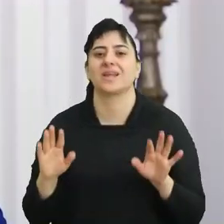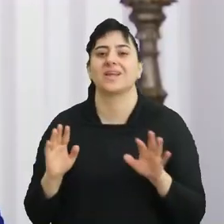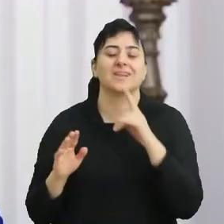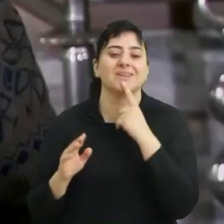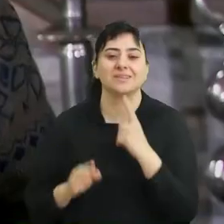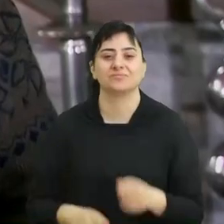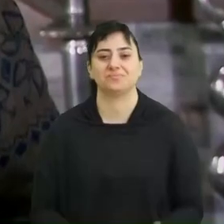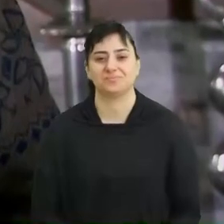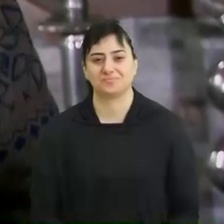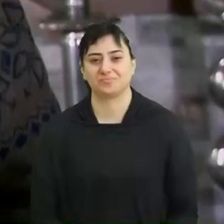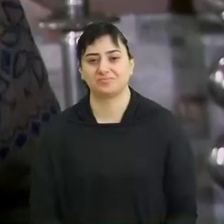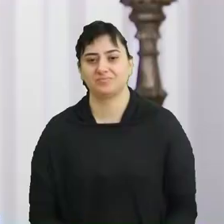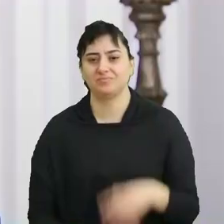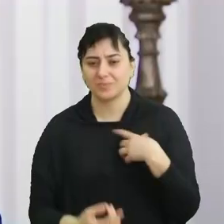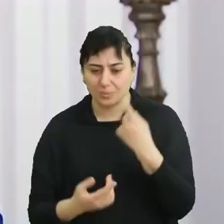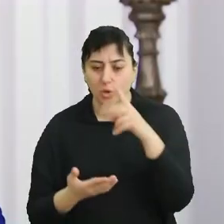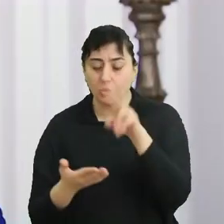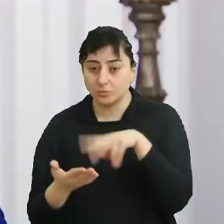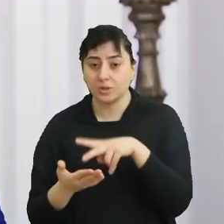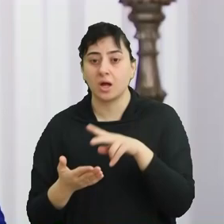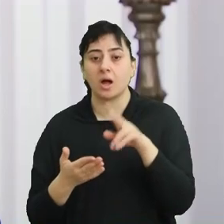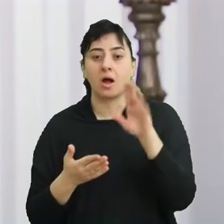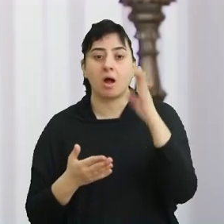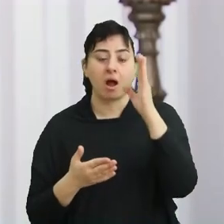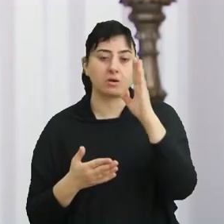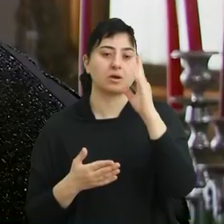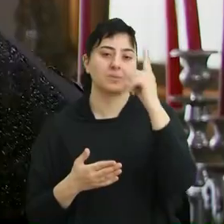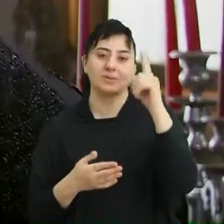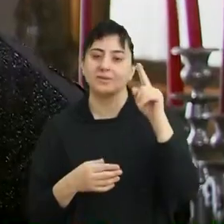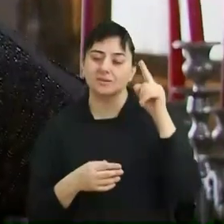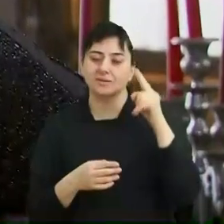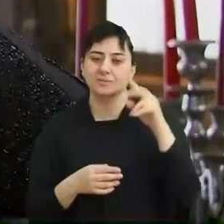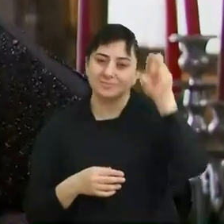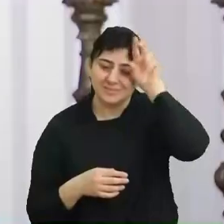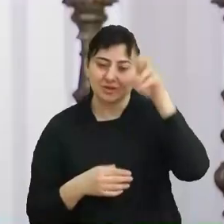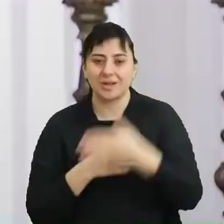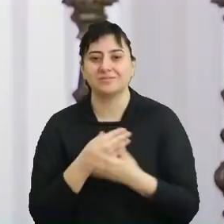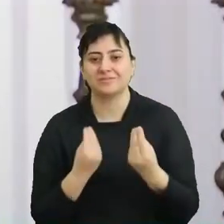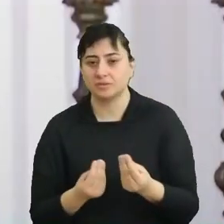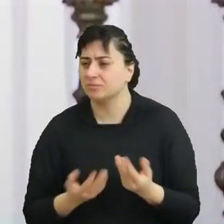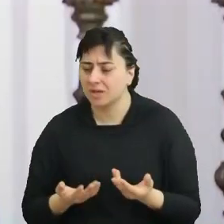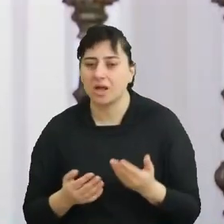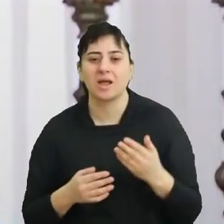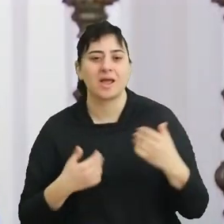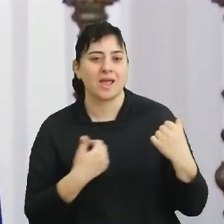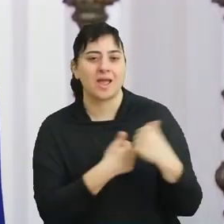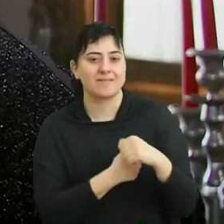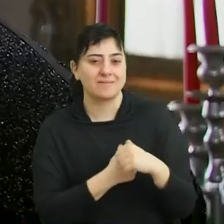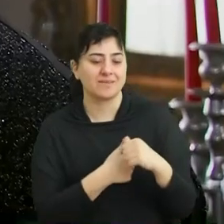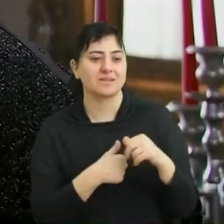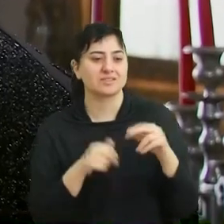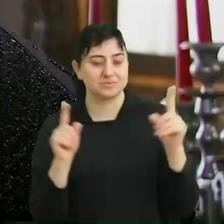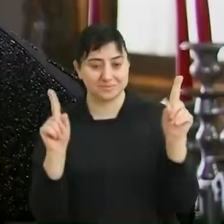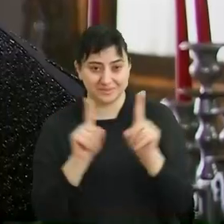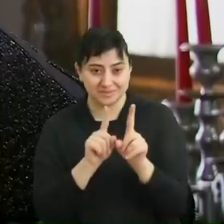babacığım öyle değil. Bir yerde okumuştum. Ayna terapisi diye bir yöntem var. Ayna terapisi mi? Evlilik terapistlerinin uyguladığı bir